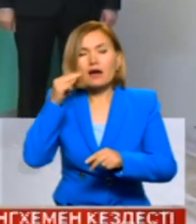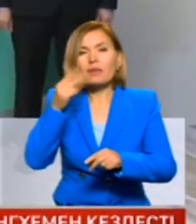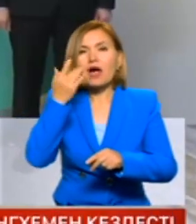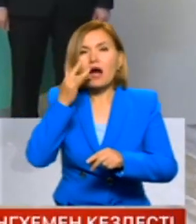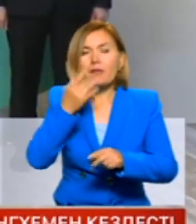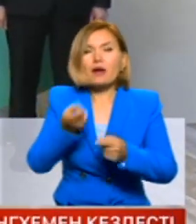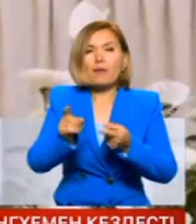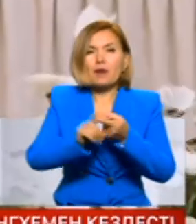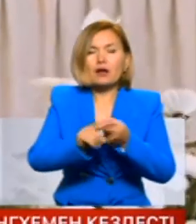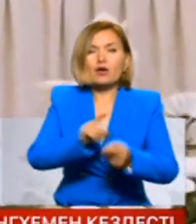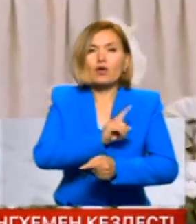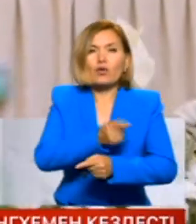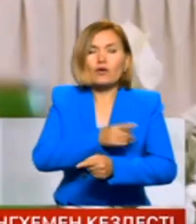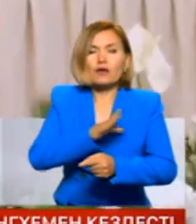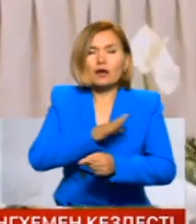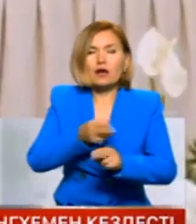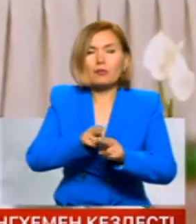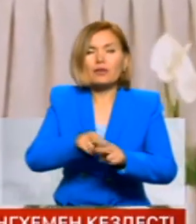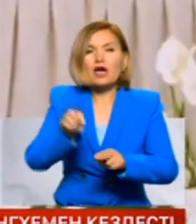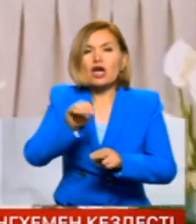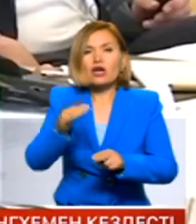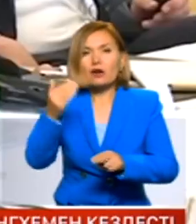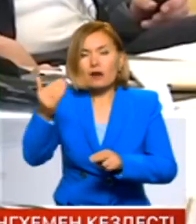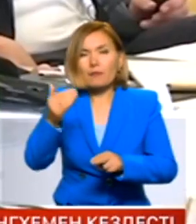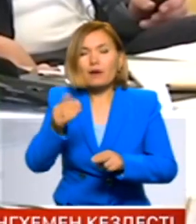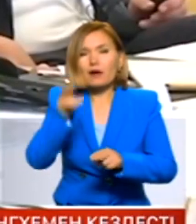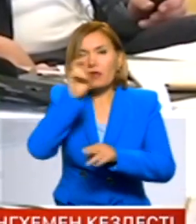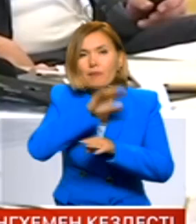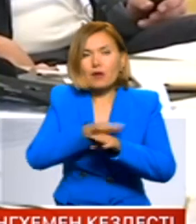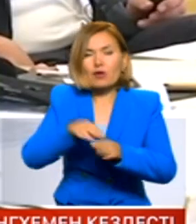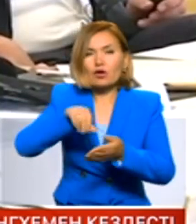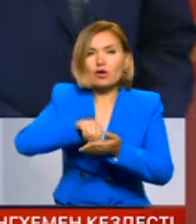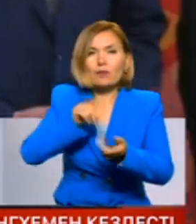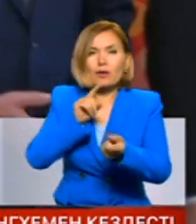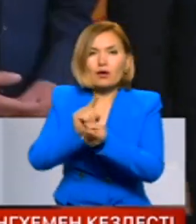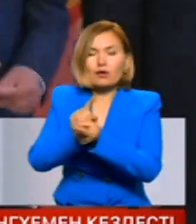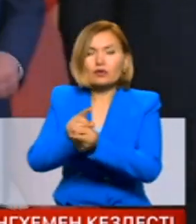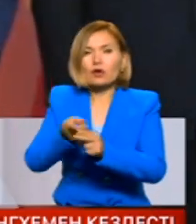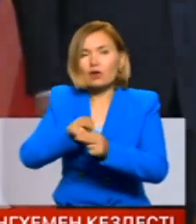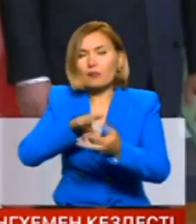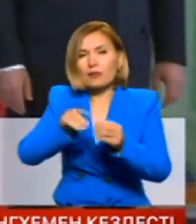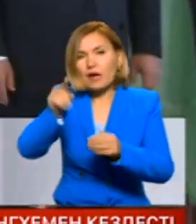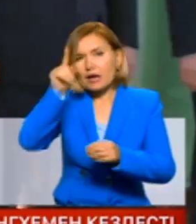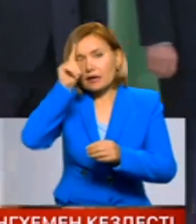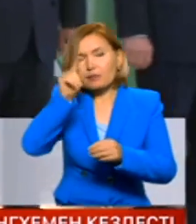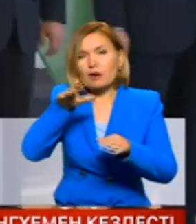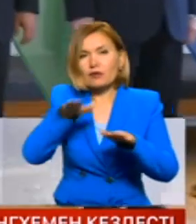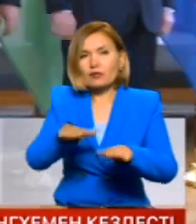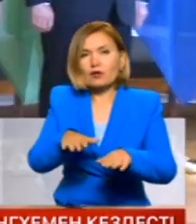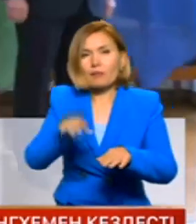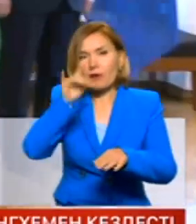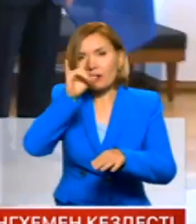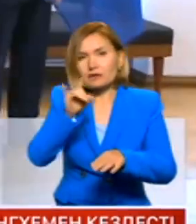Америкада байланысты күшейткен еді. Енді кәрі құрлықтың жекелеген мемлекеттері қызығушылық таныта бастады, бұл жолы Германия.